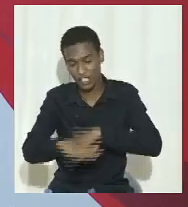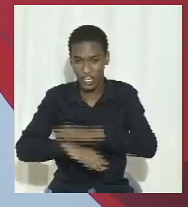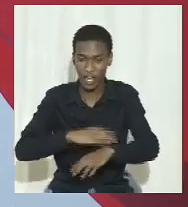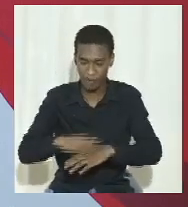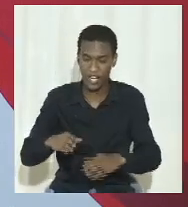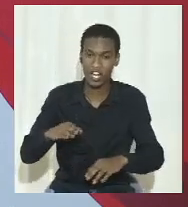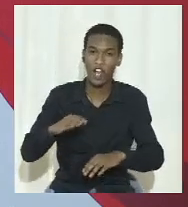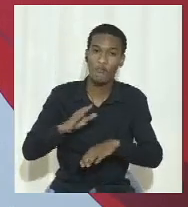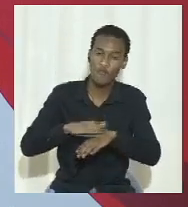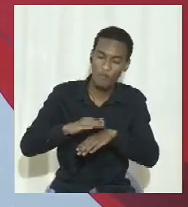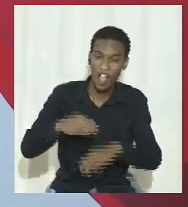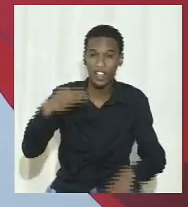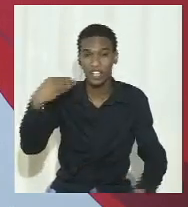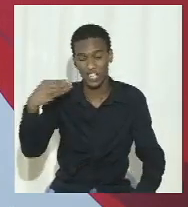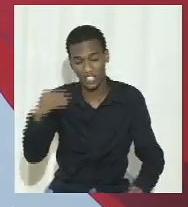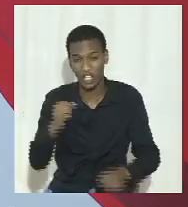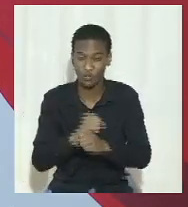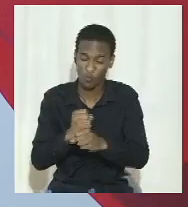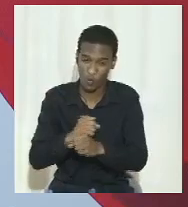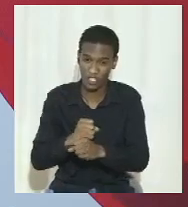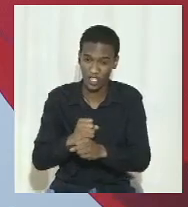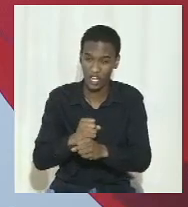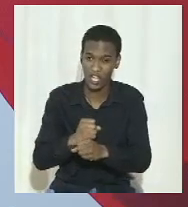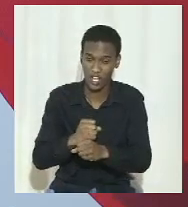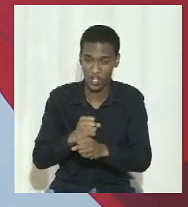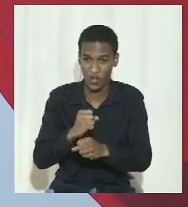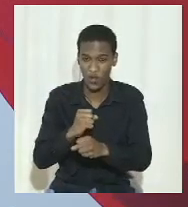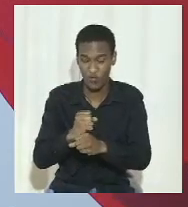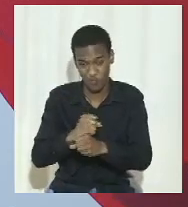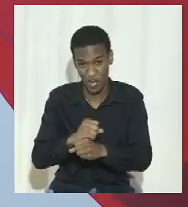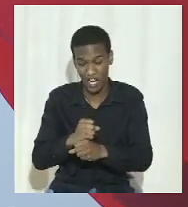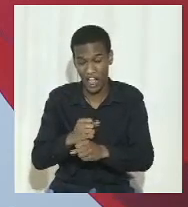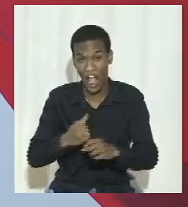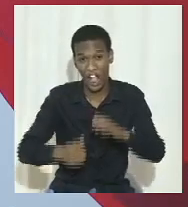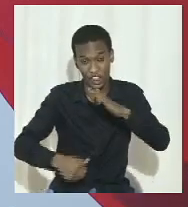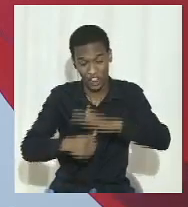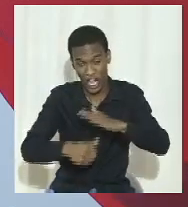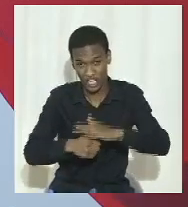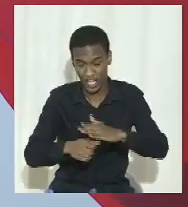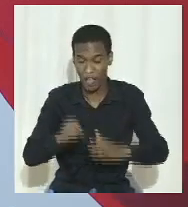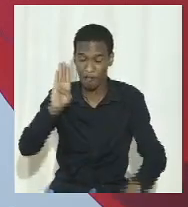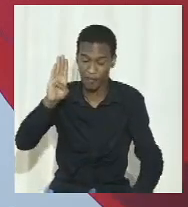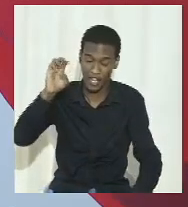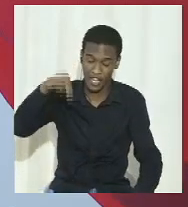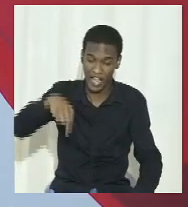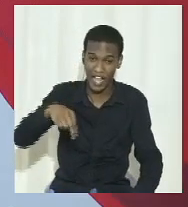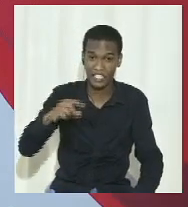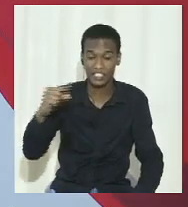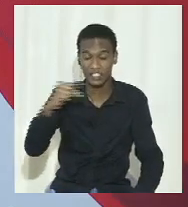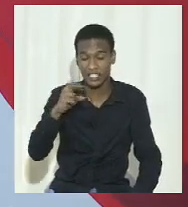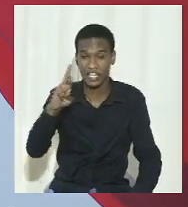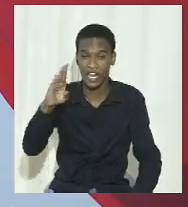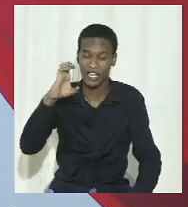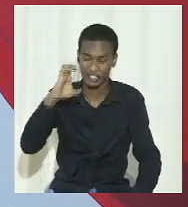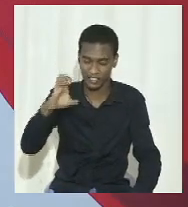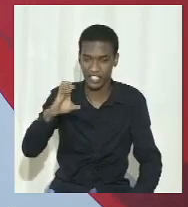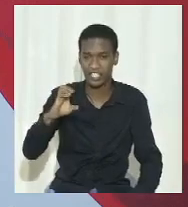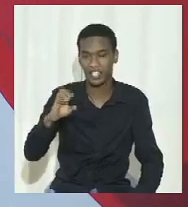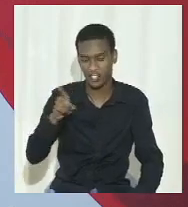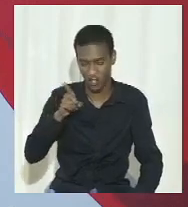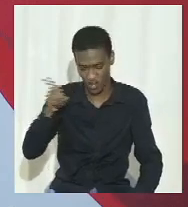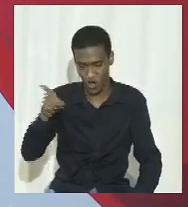na autorisation azo omena ny tale generalny BNGRC izay sady mpandrindra nasionalny